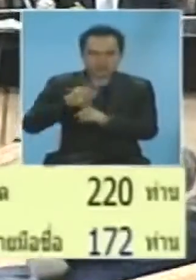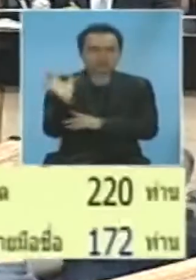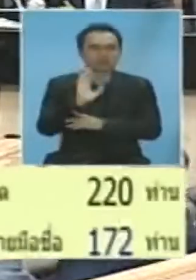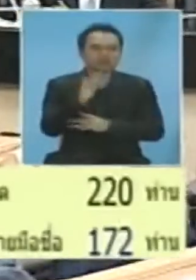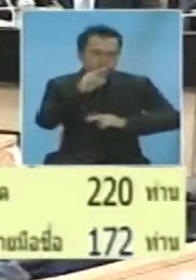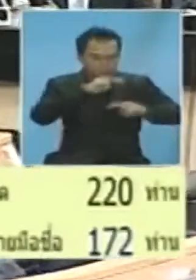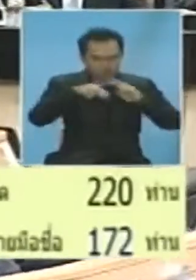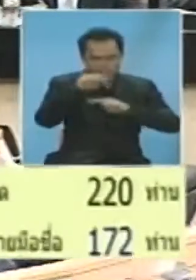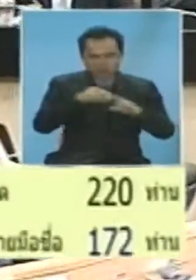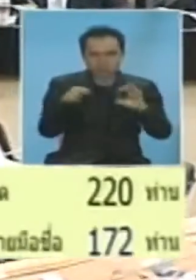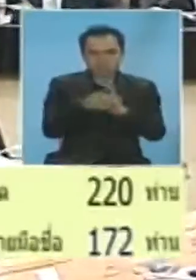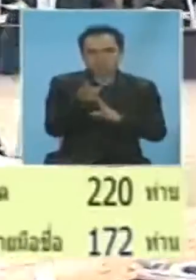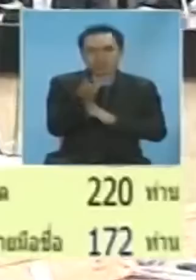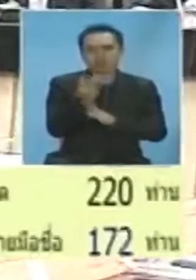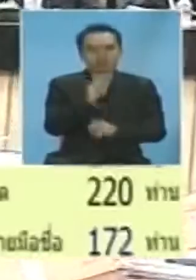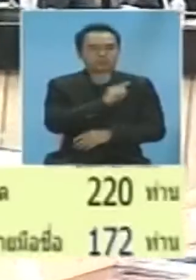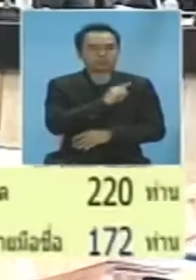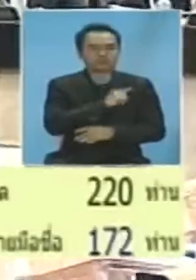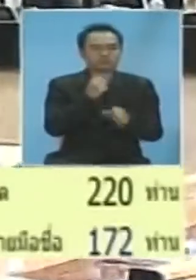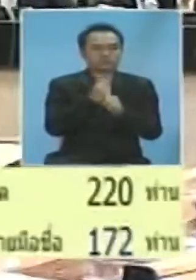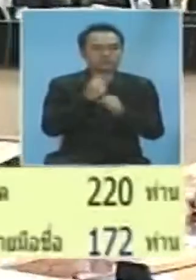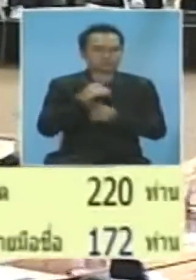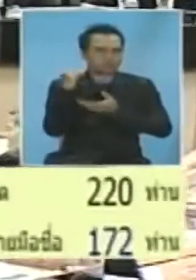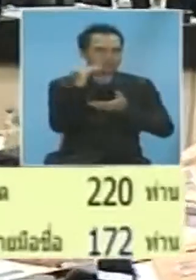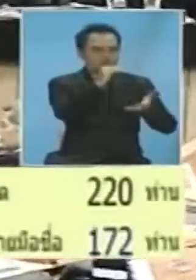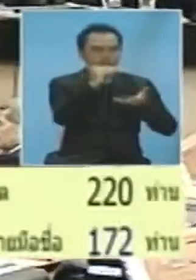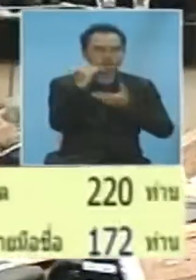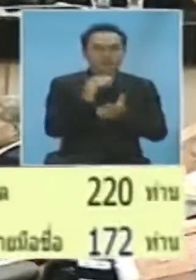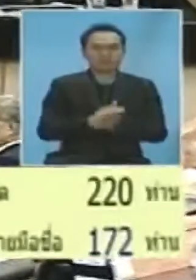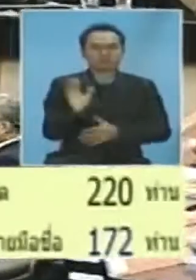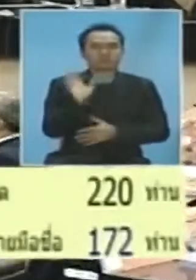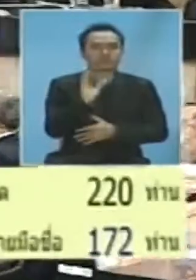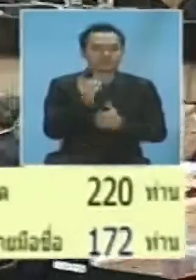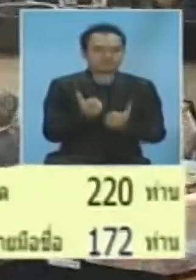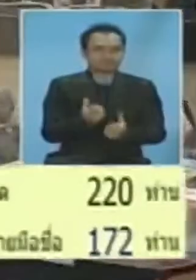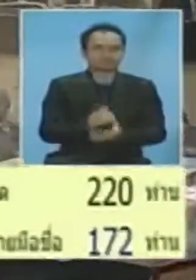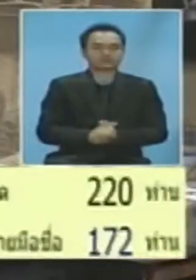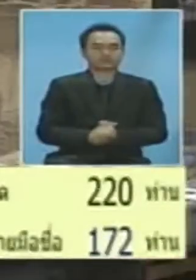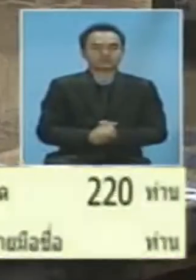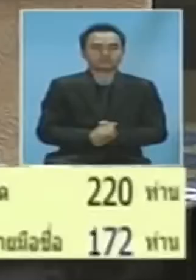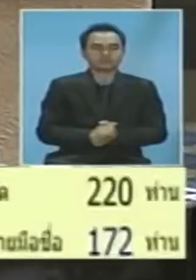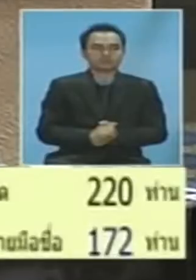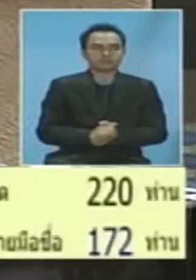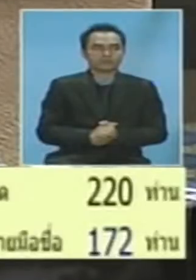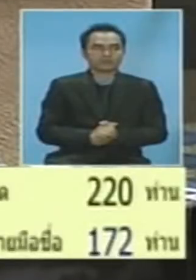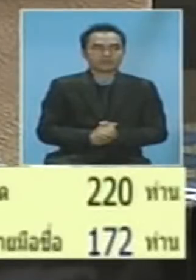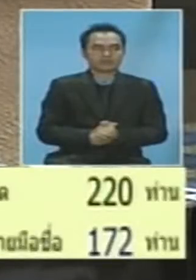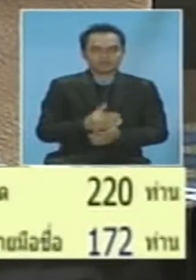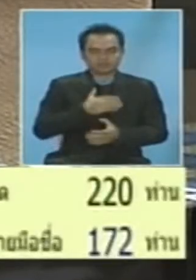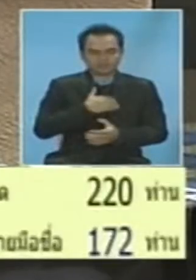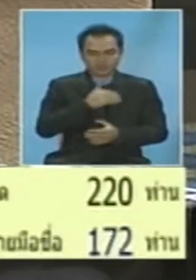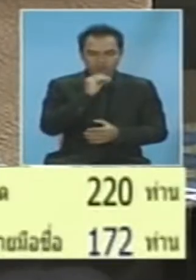าวและไม่มีภาระที่จะต้องระบายข้าวแต่อย่างไรก็ดีท